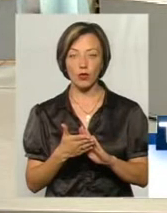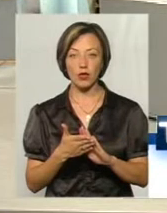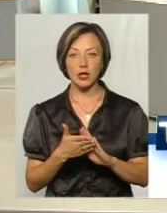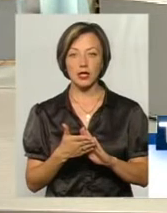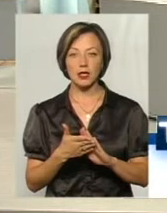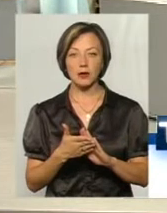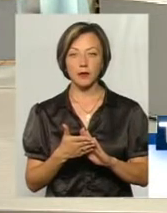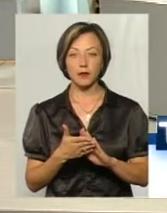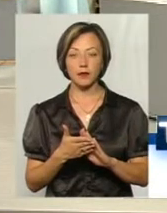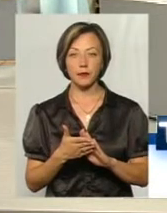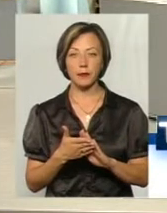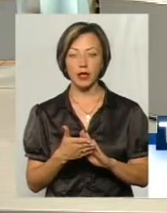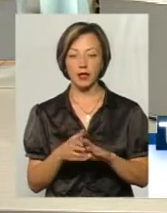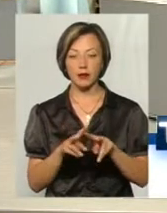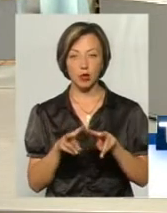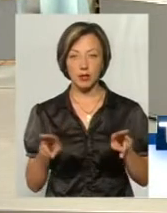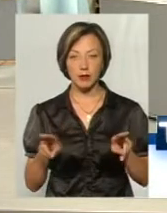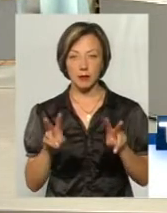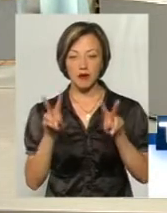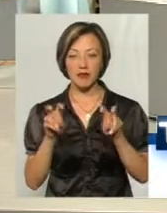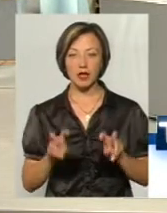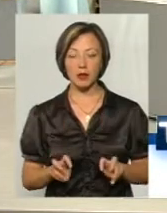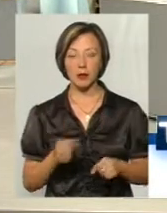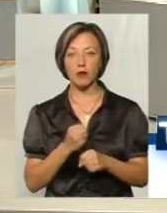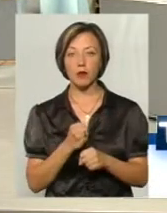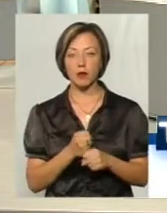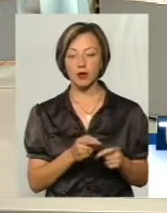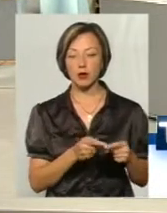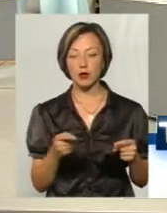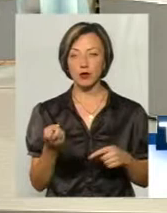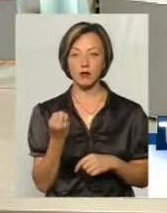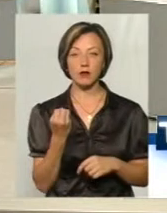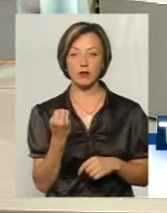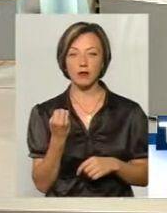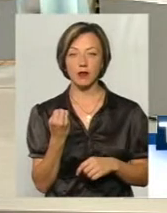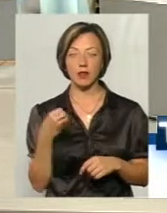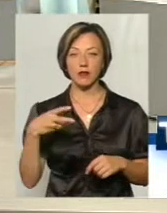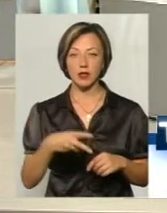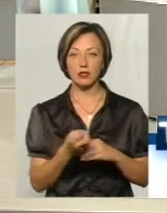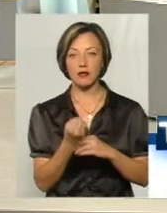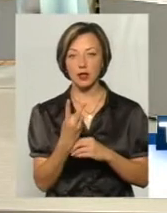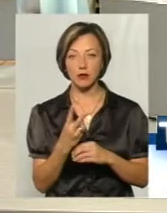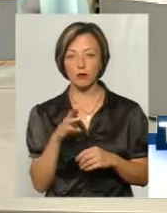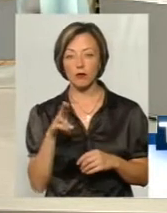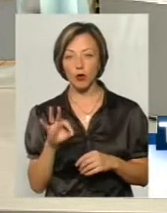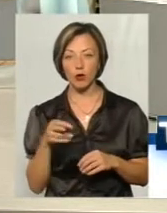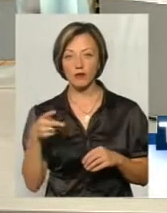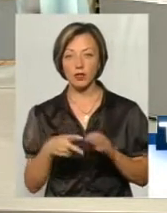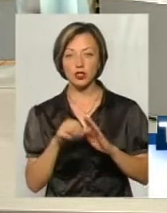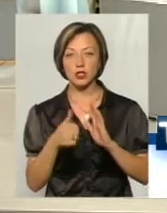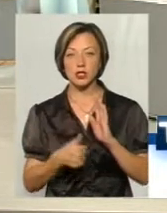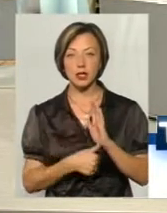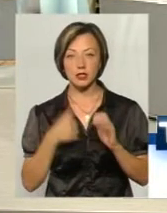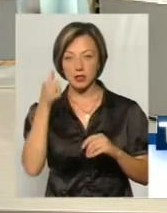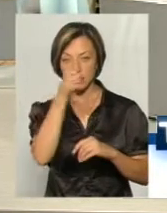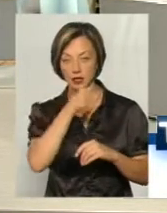з подібними видами робіт на протязі з 2012 по 2016